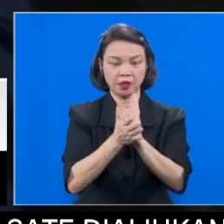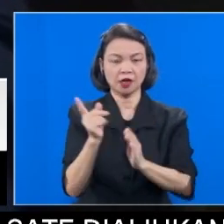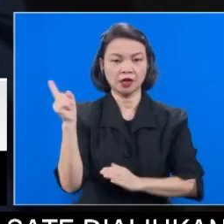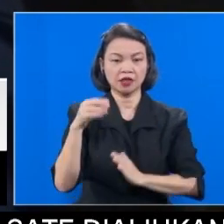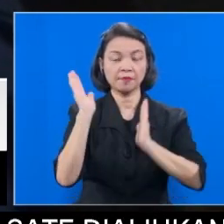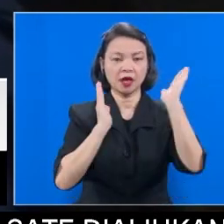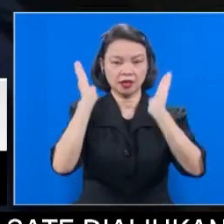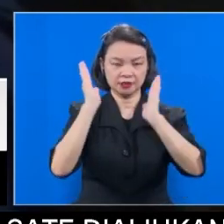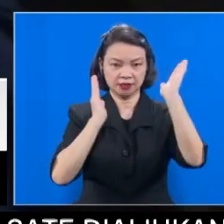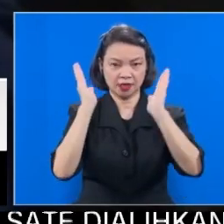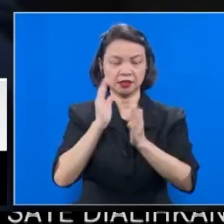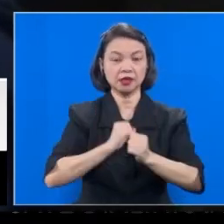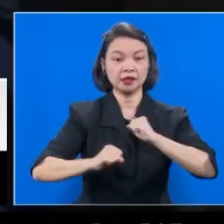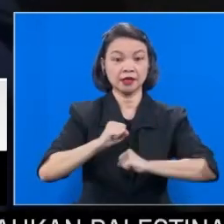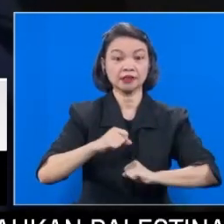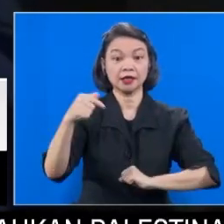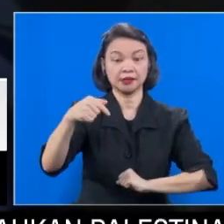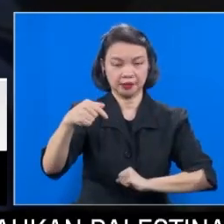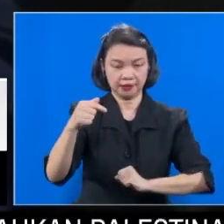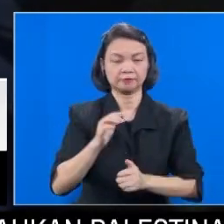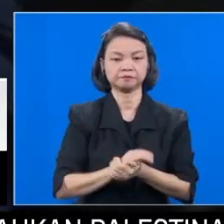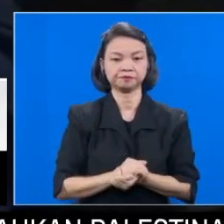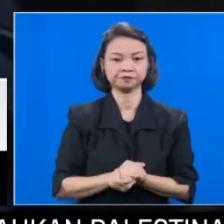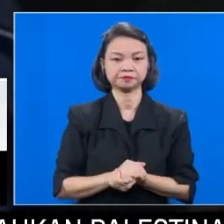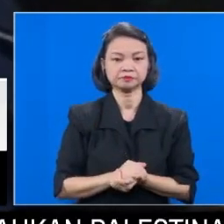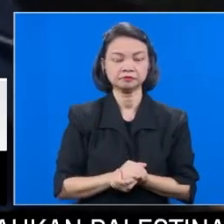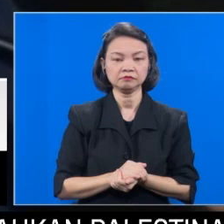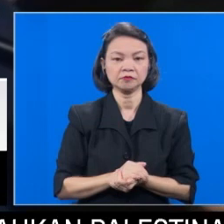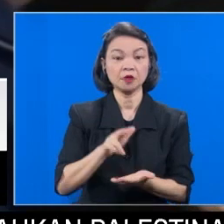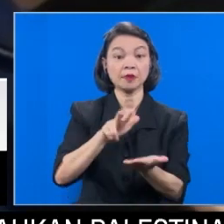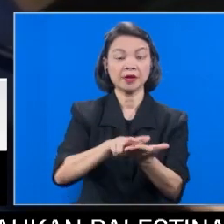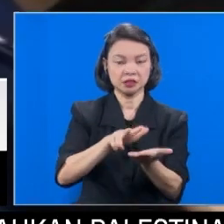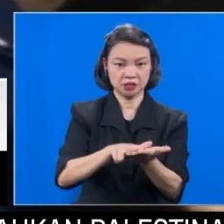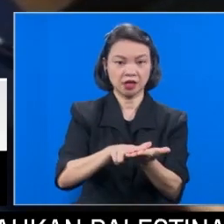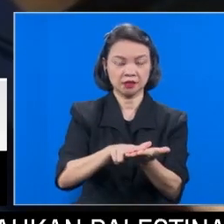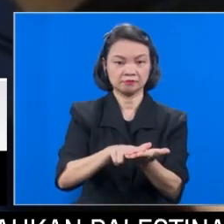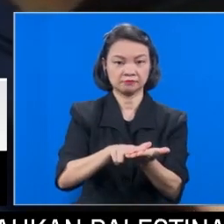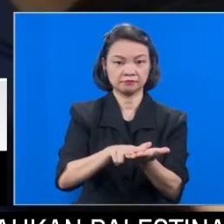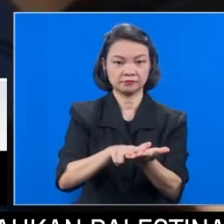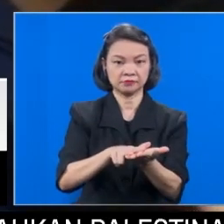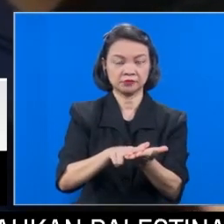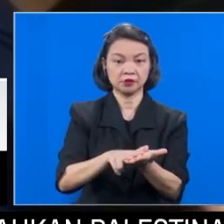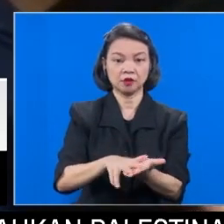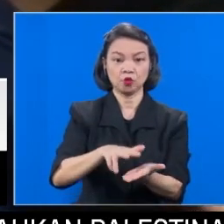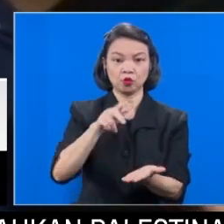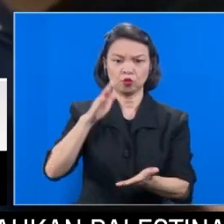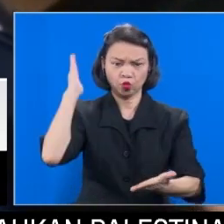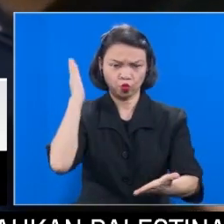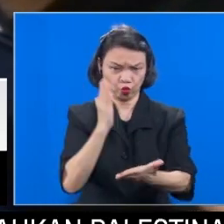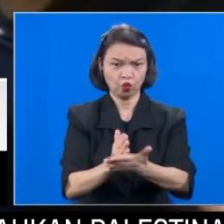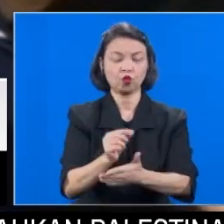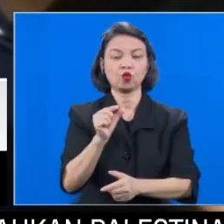terkait dengan kegiatan ini beliau memastikan bahwa akan menjad gas bagi